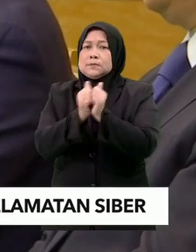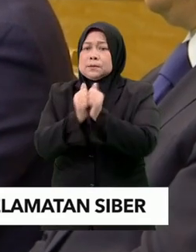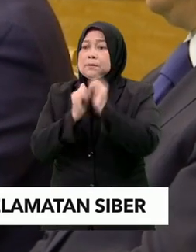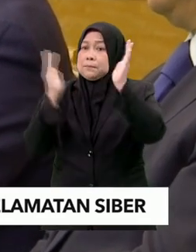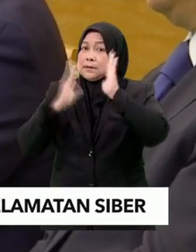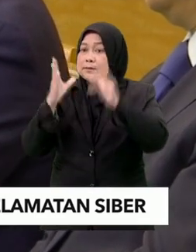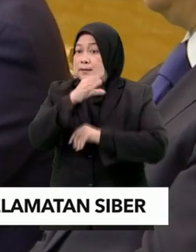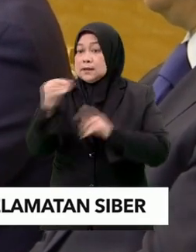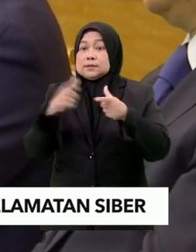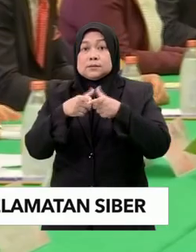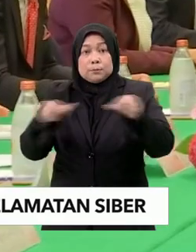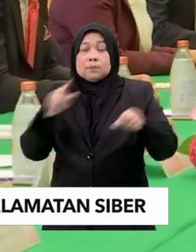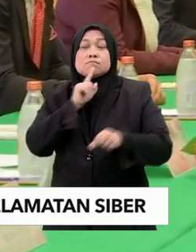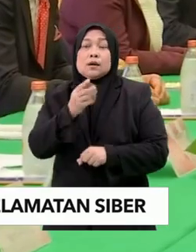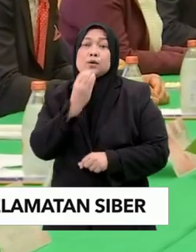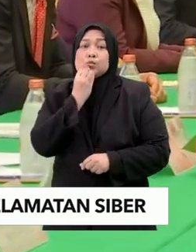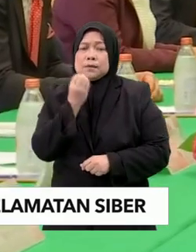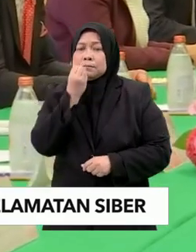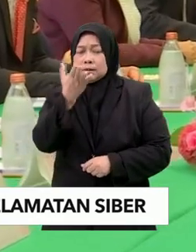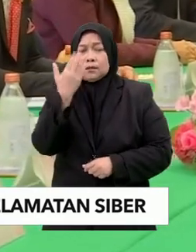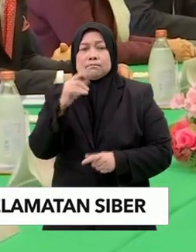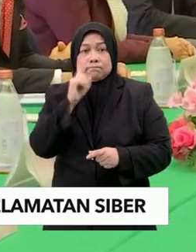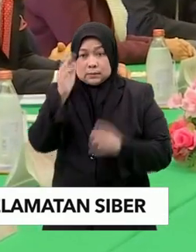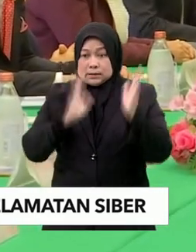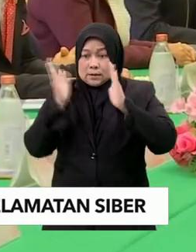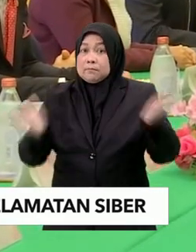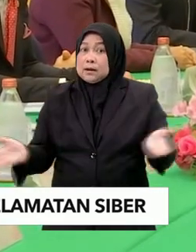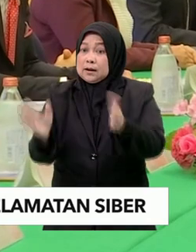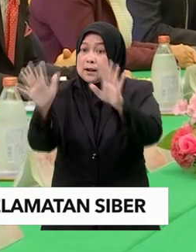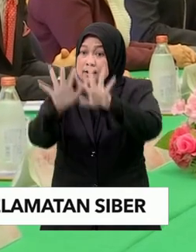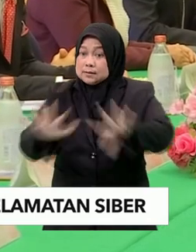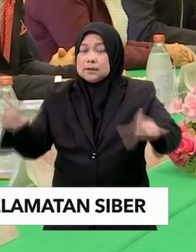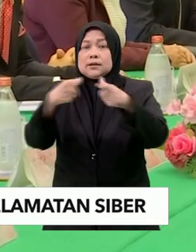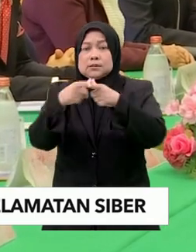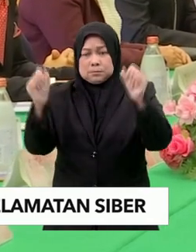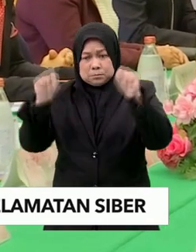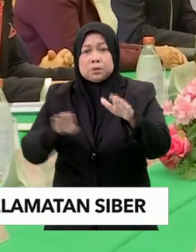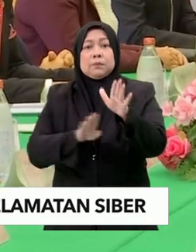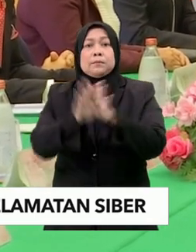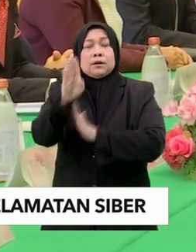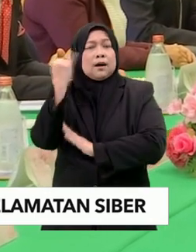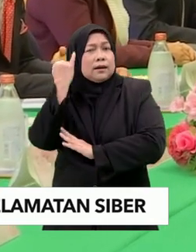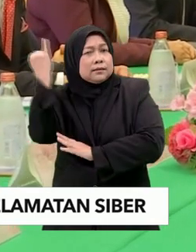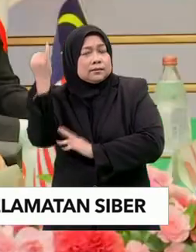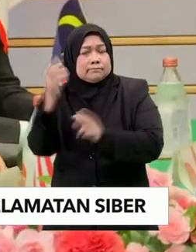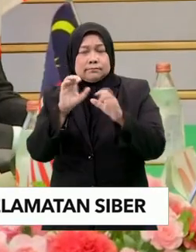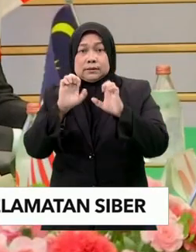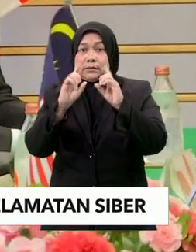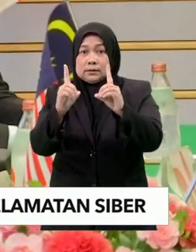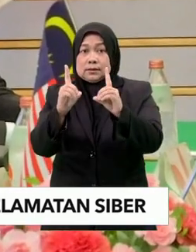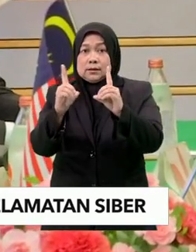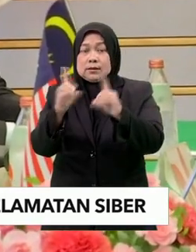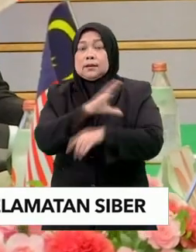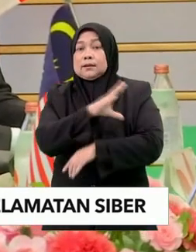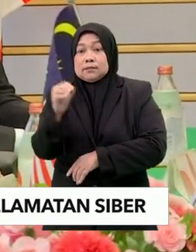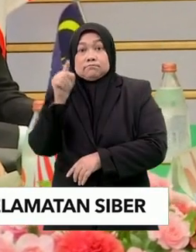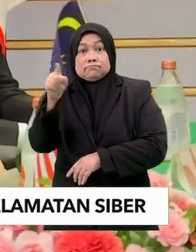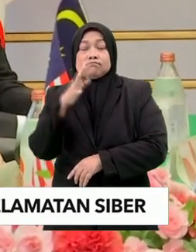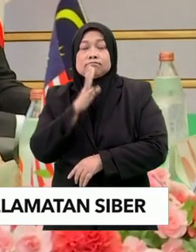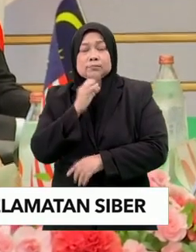Malaysia dan jepun Anwar berkata Malaysia menggalakkan ASEAN dan jepun membangunkan inisiatif pendidikan Beliau berkata